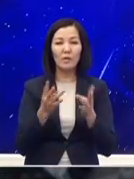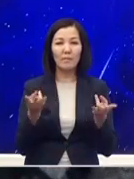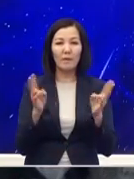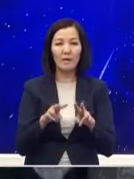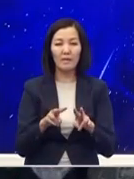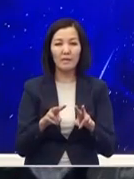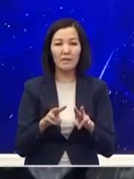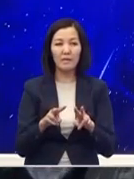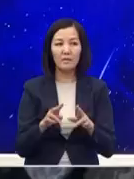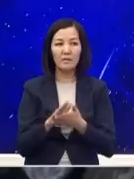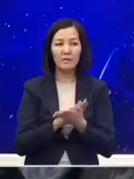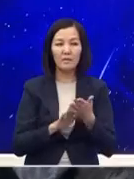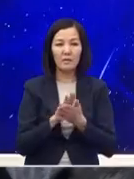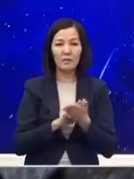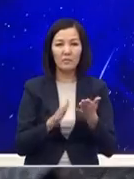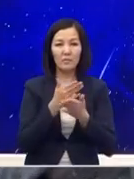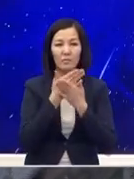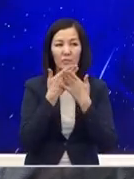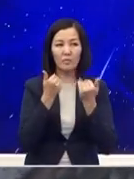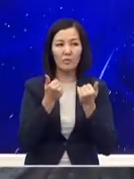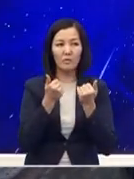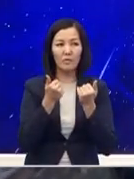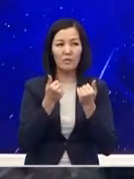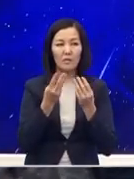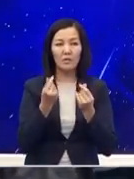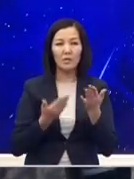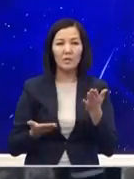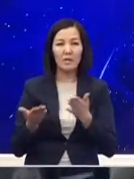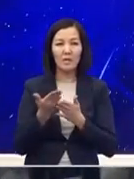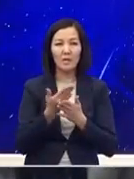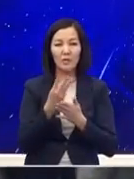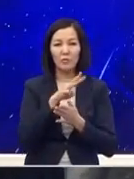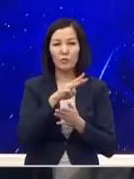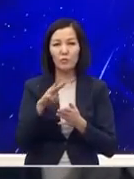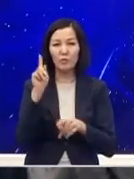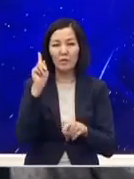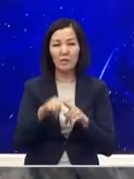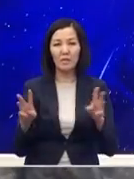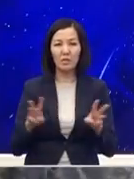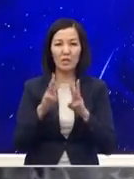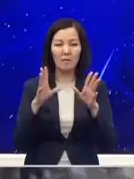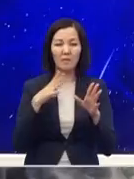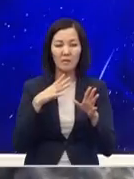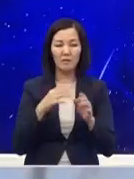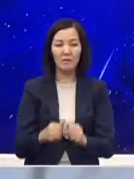қалған жоқ бізде. Жинаған терген дүниенің барлығы 3 минутқа жеткізбей жанды да кетті